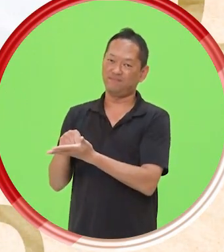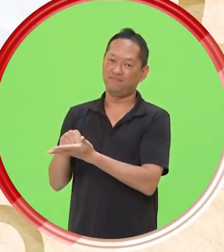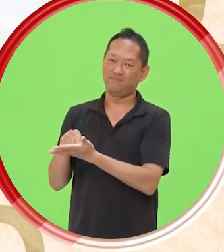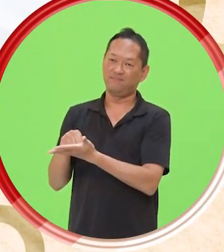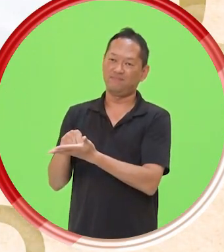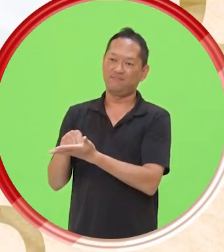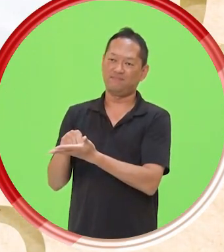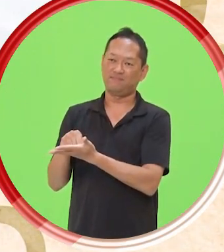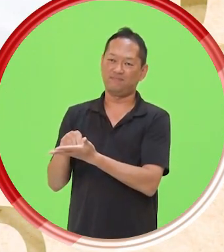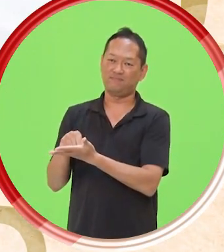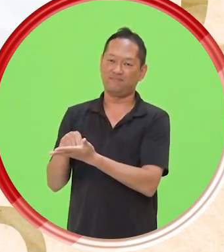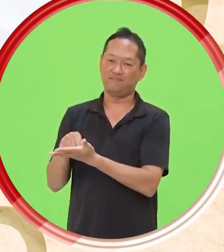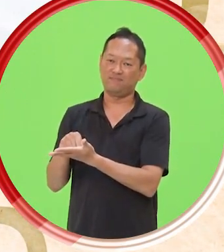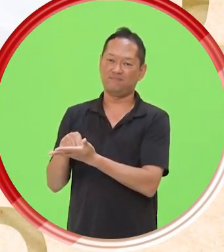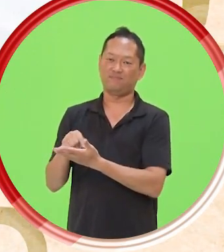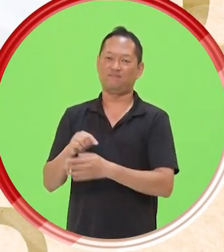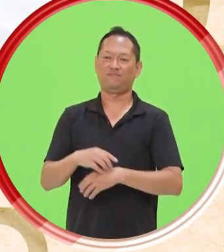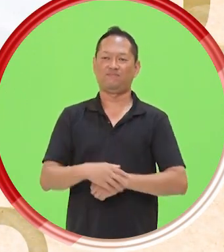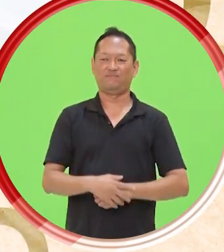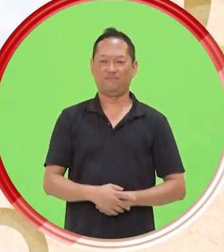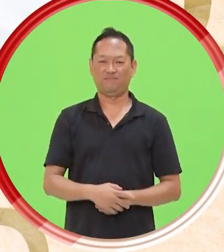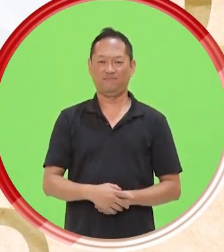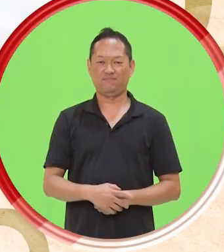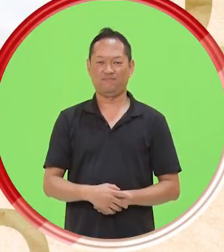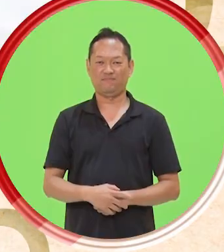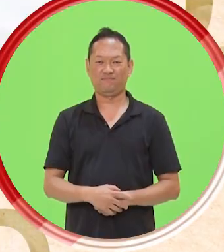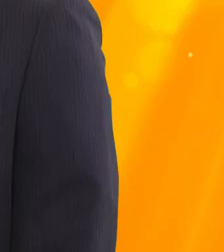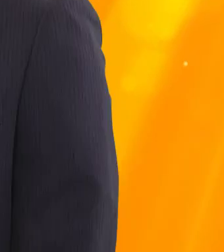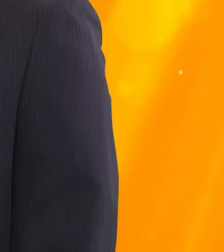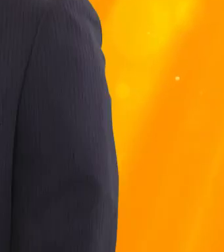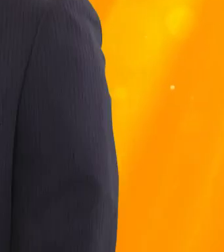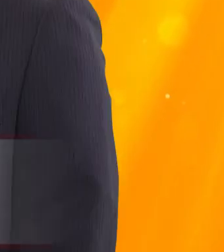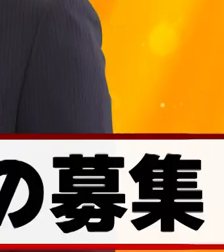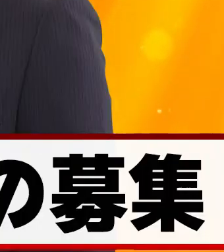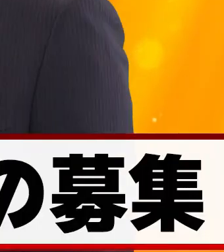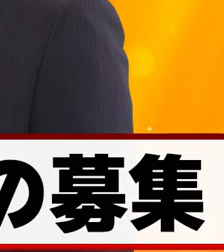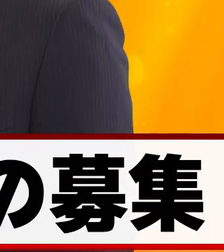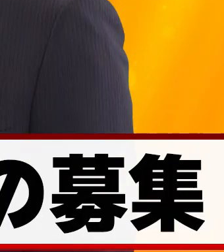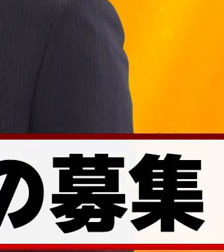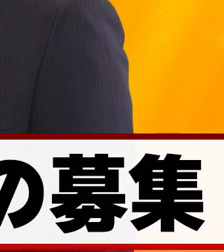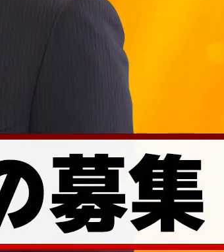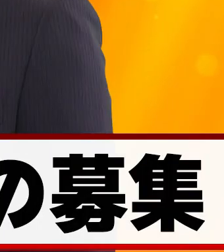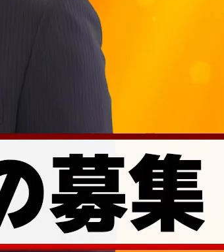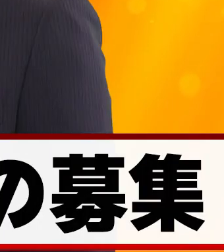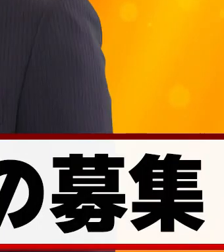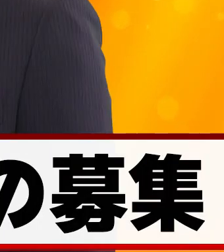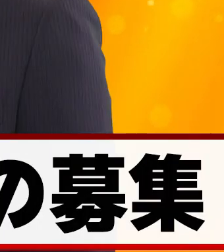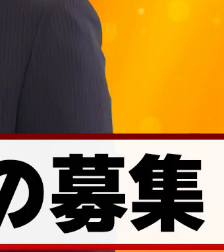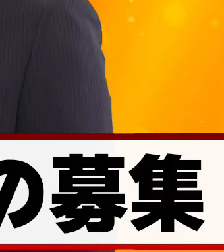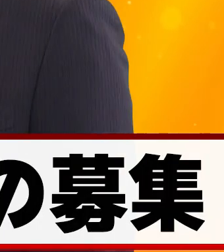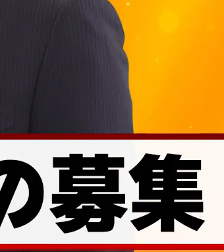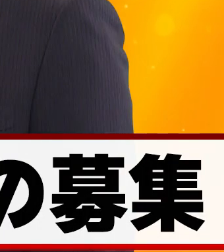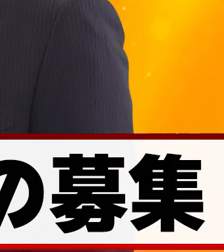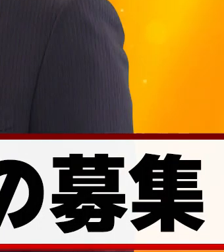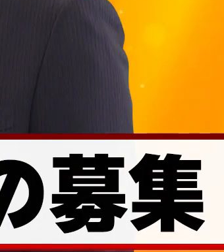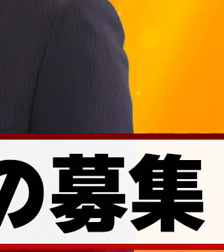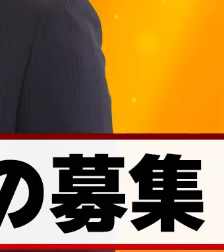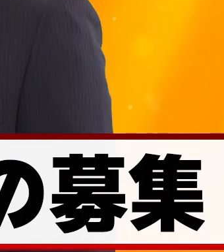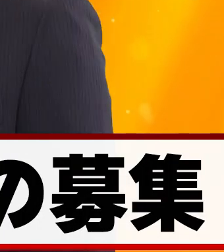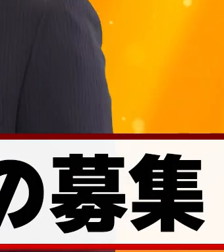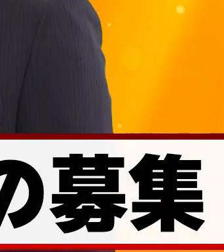。番組ホームページから応募してくださいね。ここをカメラで撮影するとおみくじが引け